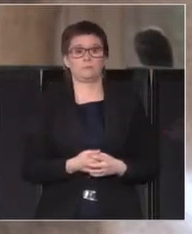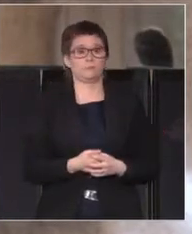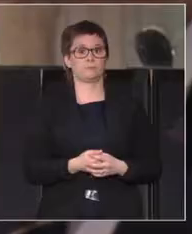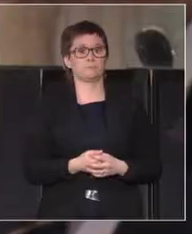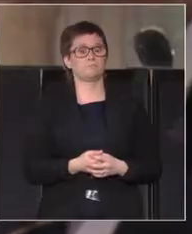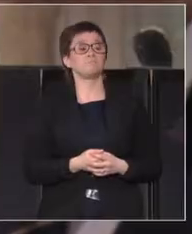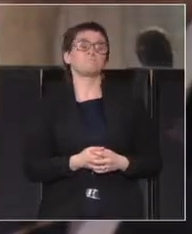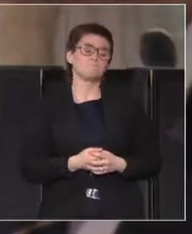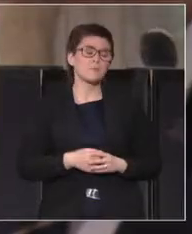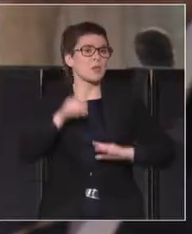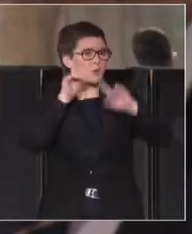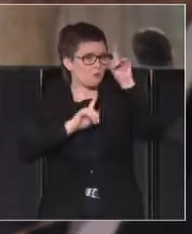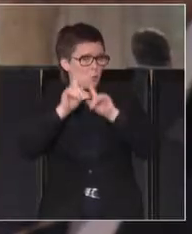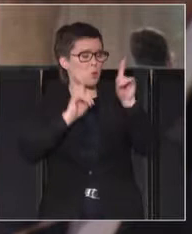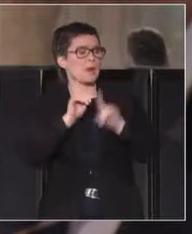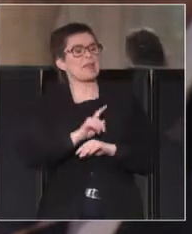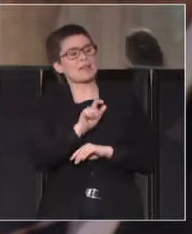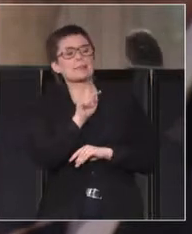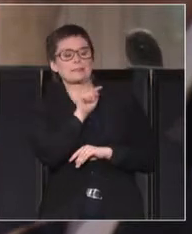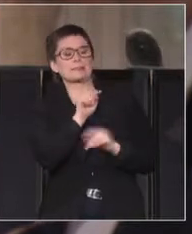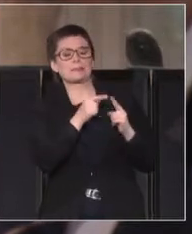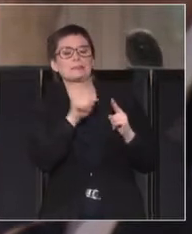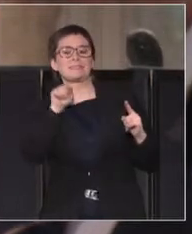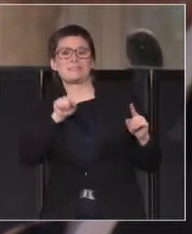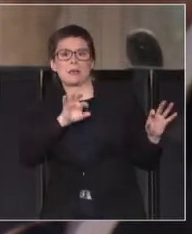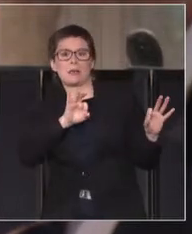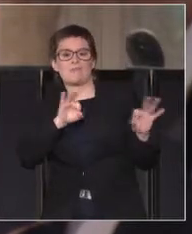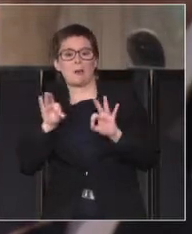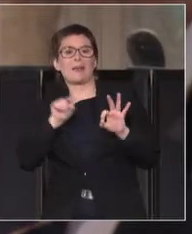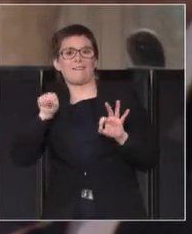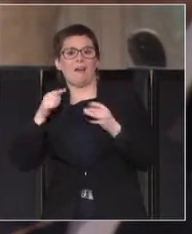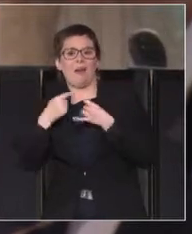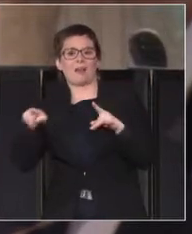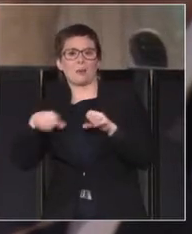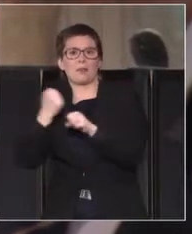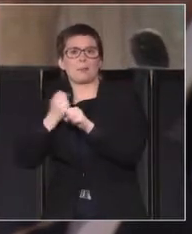Vermutlich wurde Jozsek Kokot von einem Beschäftigten des Werkes angezeigt.